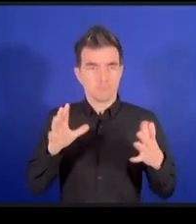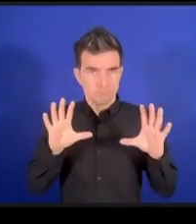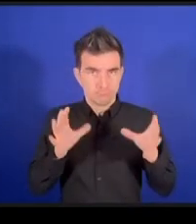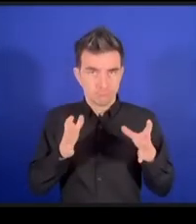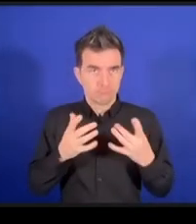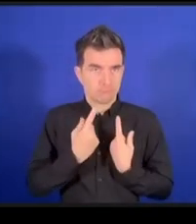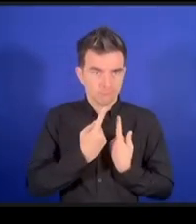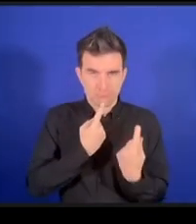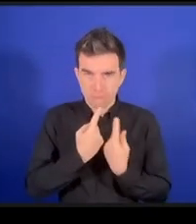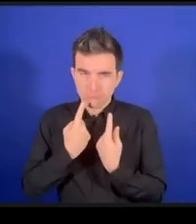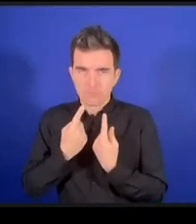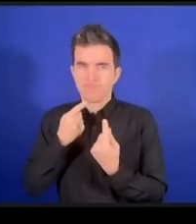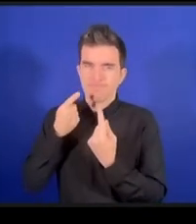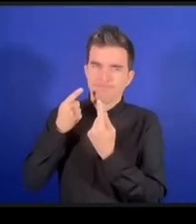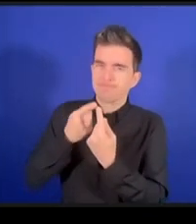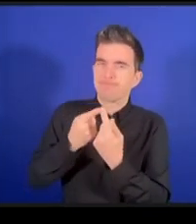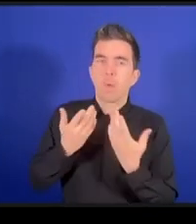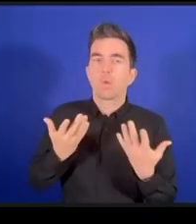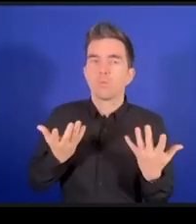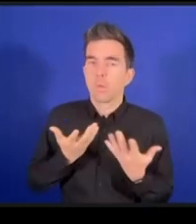является во-первых